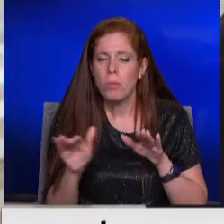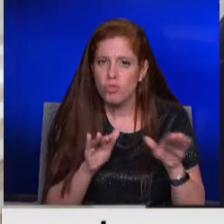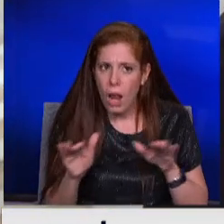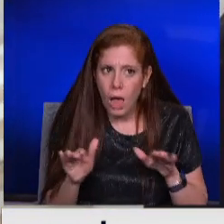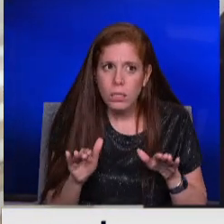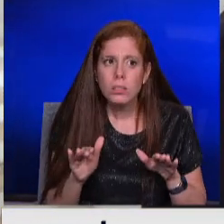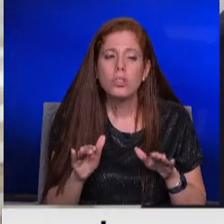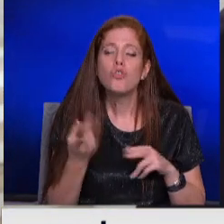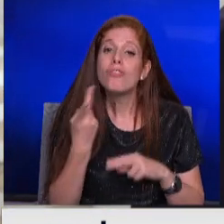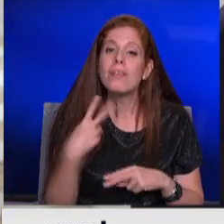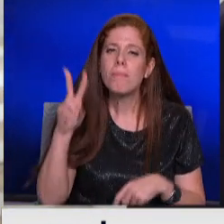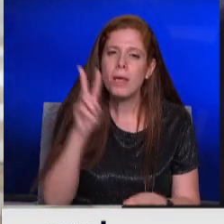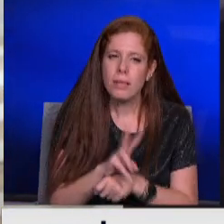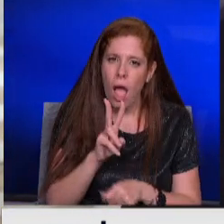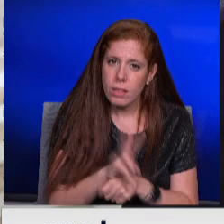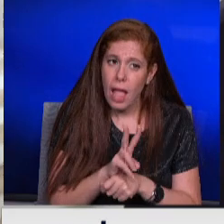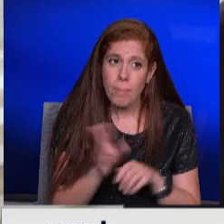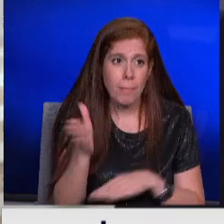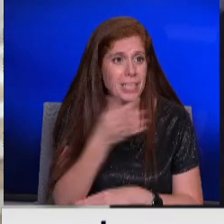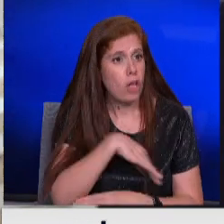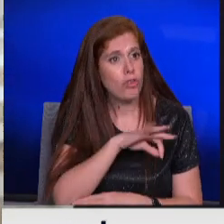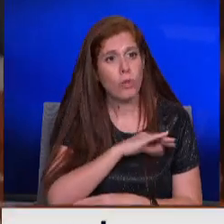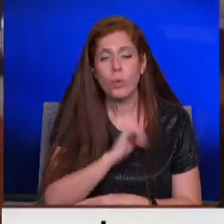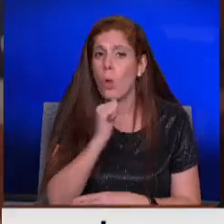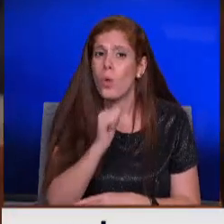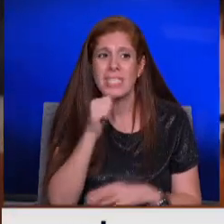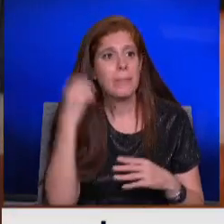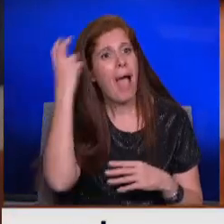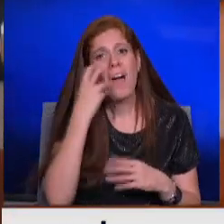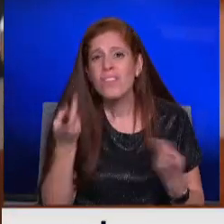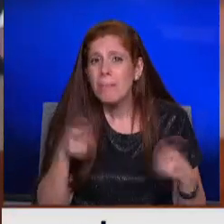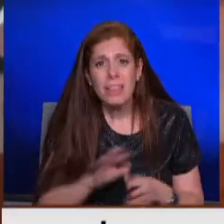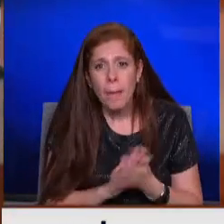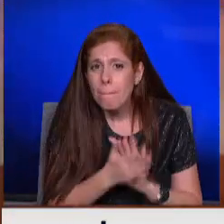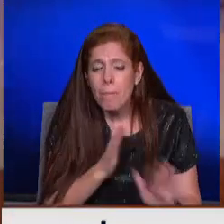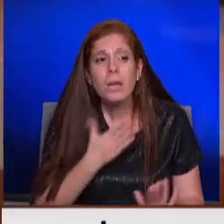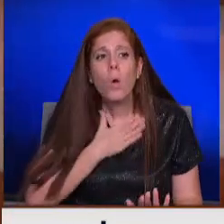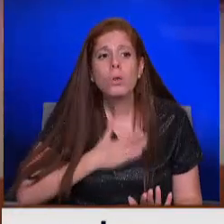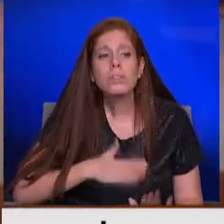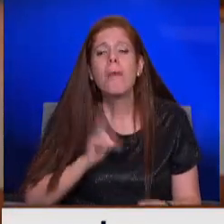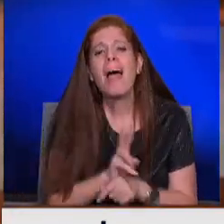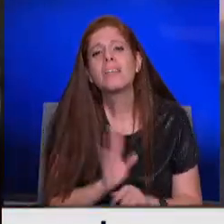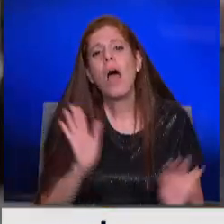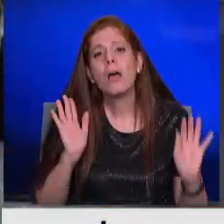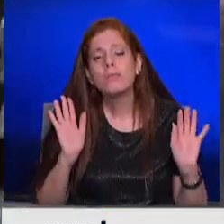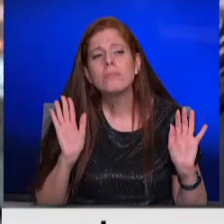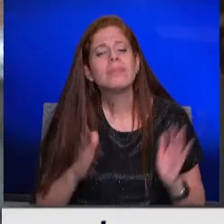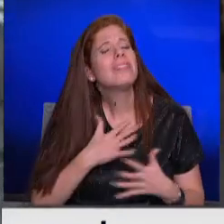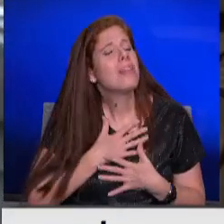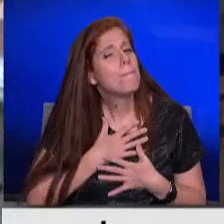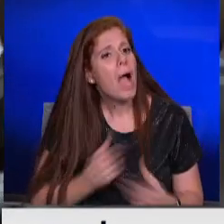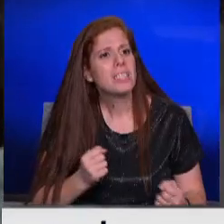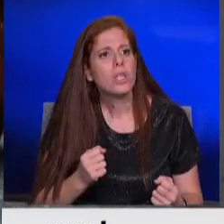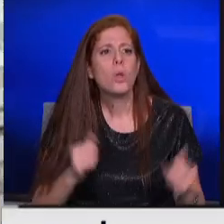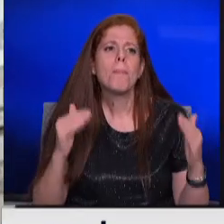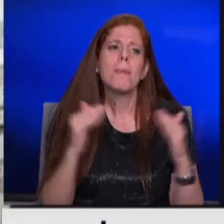ההרתעה במדינה שלנו. אנחנו לא מחפשים ערבים מתים, אין לנו עניין בזה, אנחנו מחפשים הרתעה. נמאס לנו מבתי אבלים יפים, נמאס לנו ממתחי